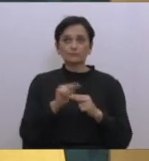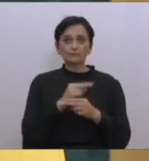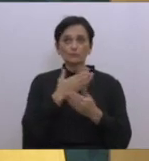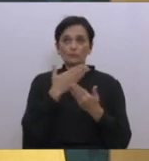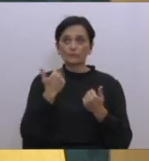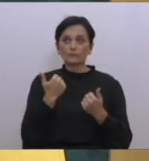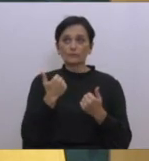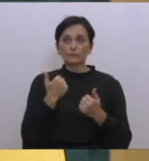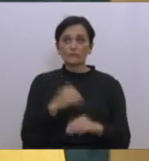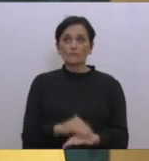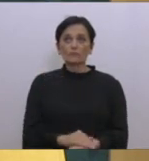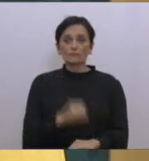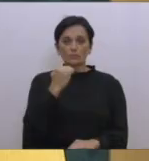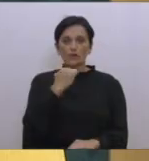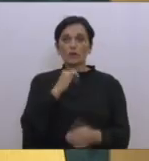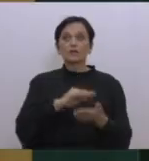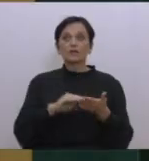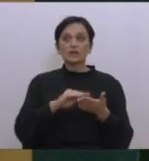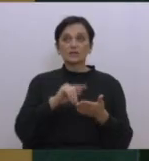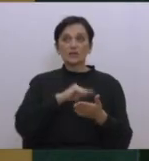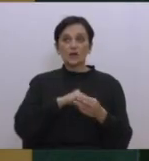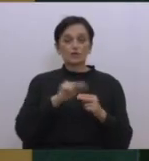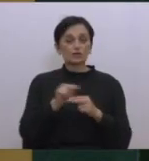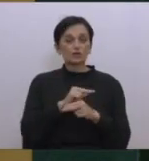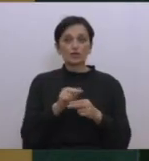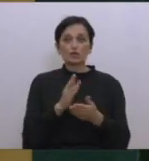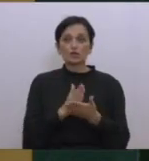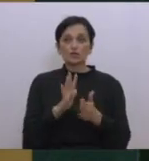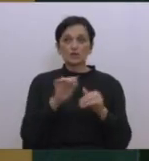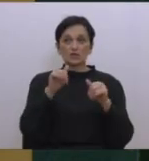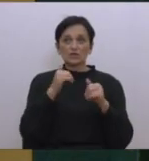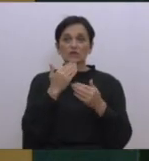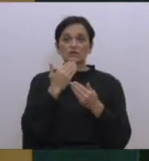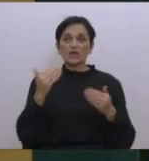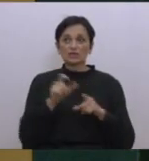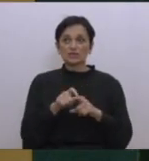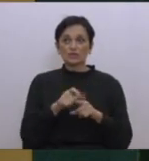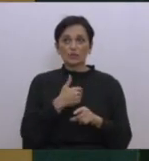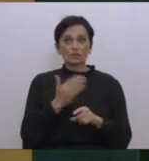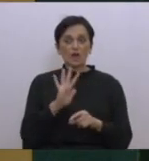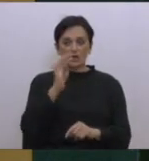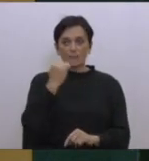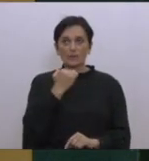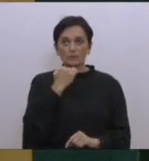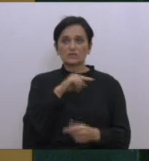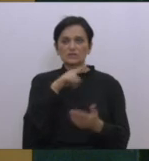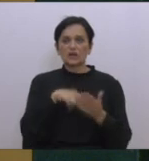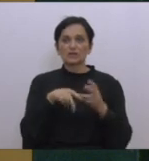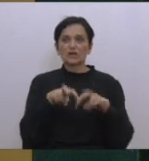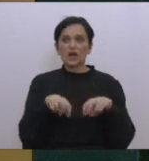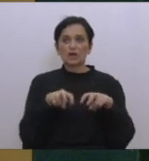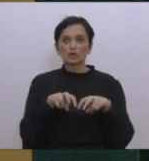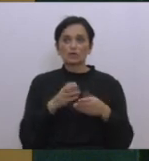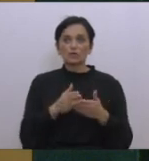განხორციელებულა. Რედაქციული ხასიათის შენიშვნები არ არის, დასკვნით სიტყვა თუ გსურთ. Არა, მადლობა. Მადლობა, საკითხი